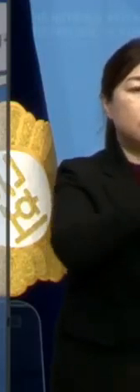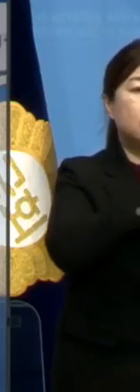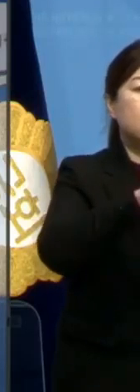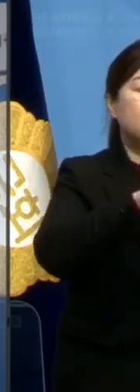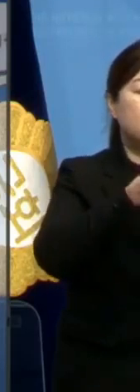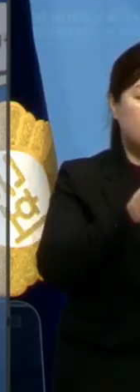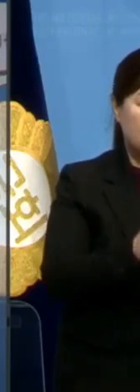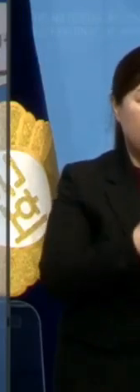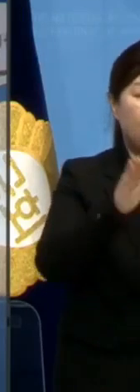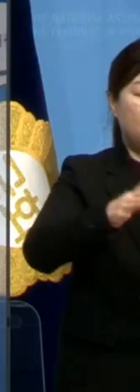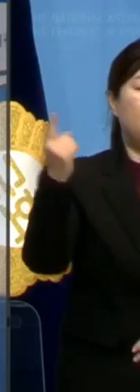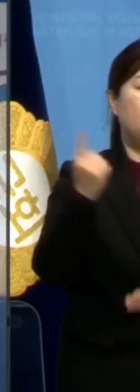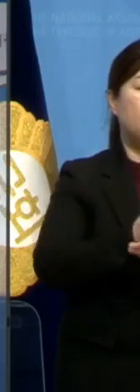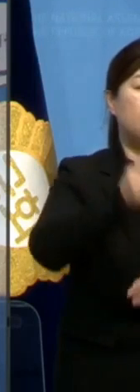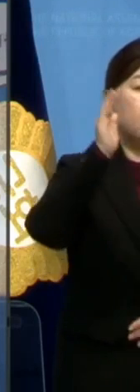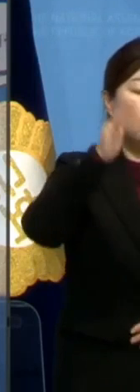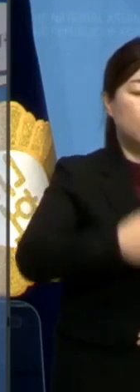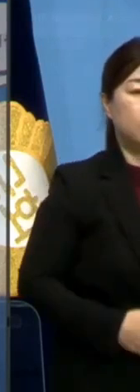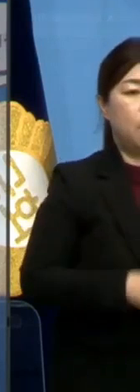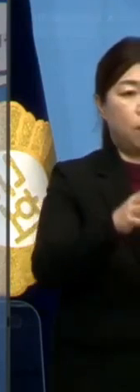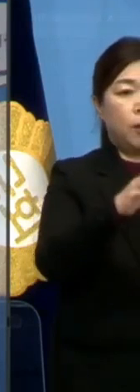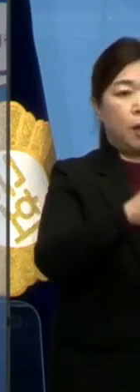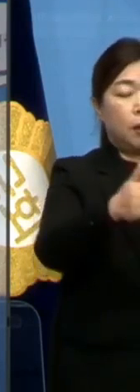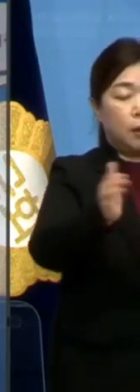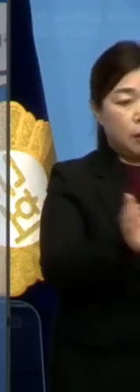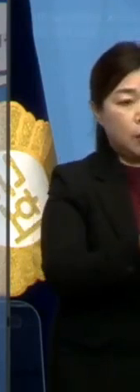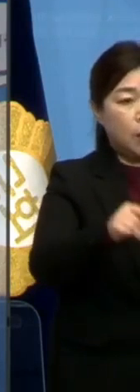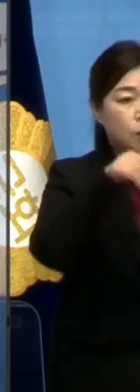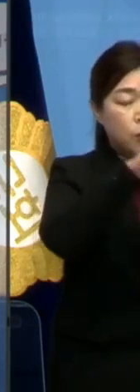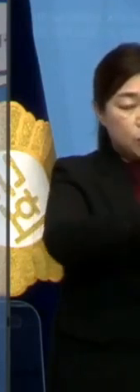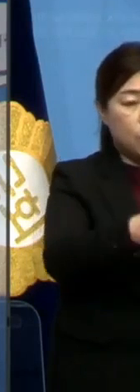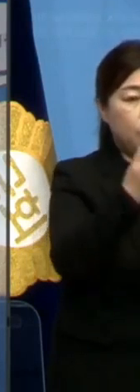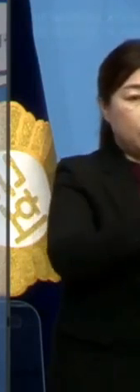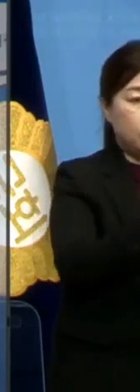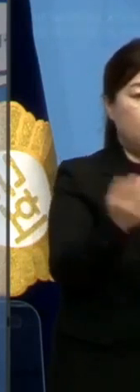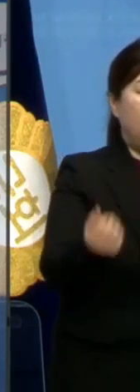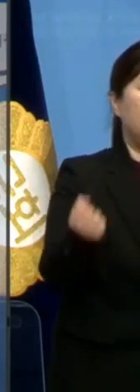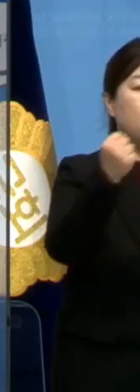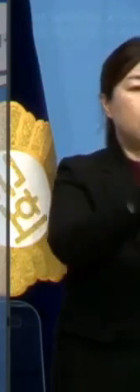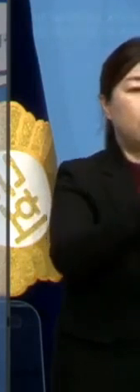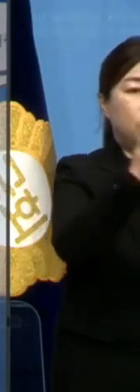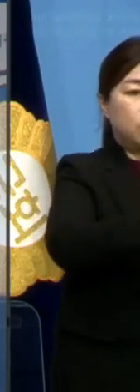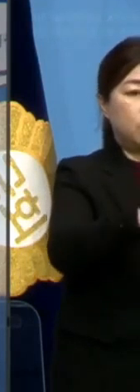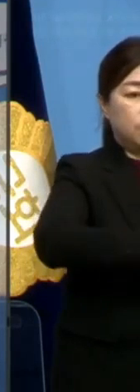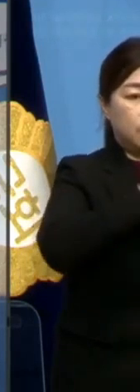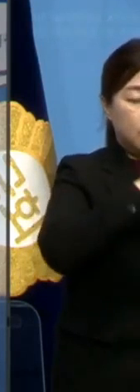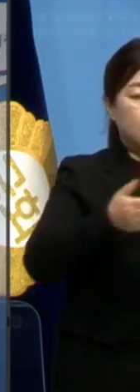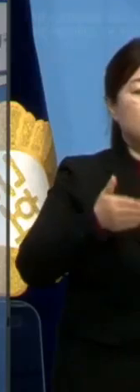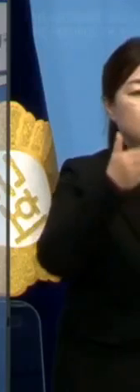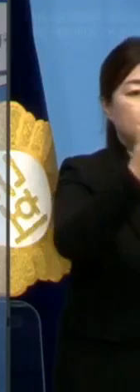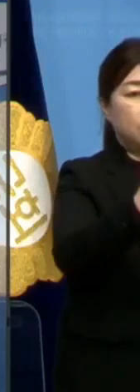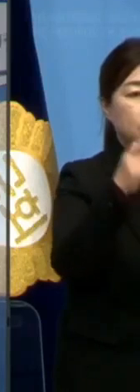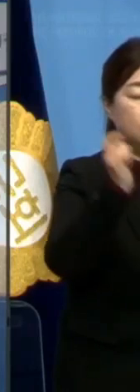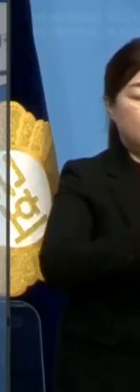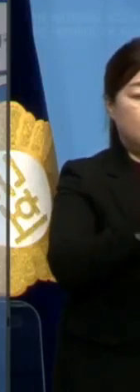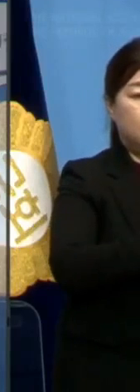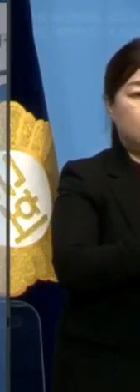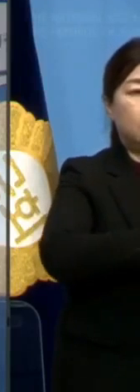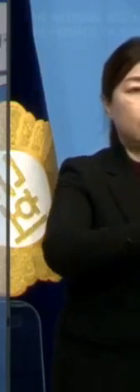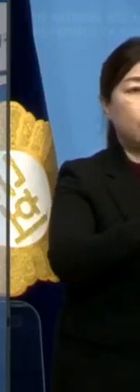한 말씀 드렸습니다. 국민의당이 민주화 법치를 회복하고 공정과 정의의 길을 굳건하게